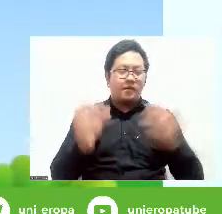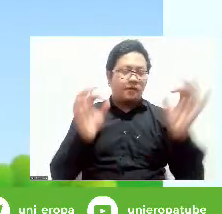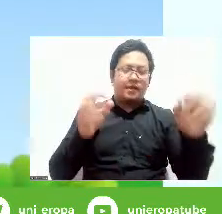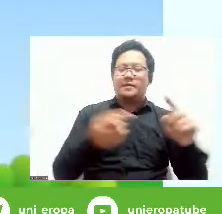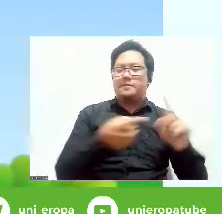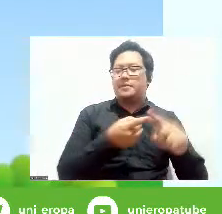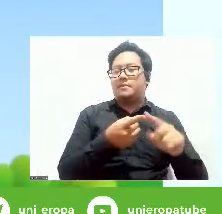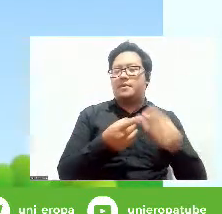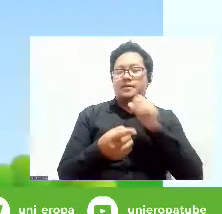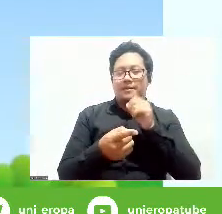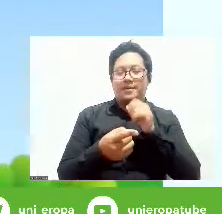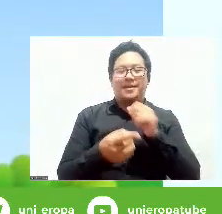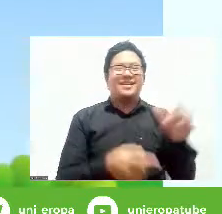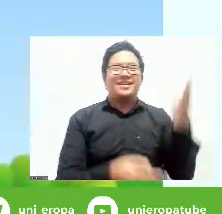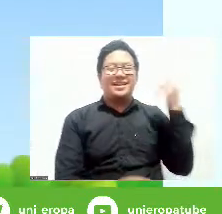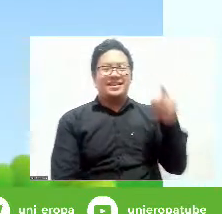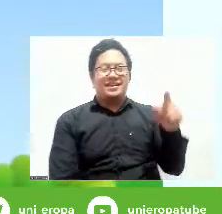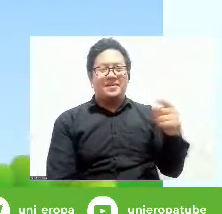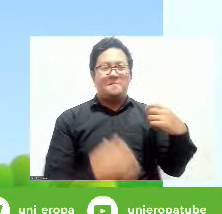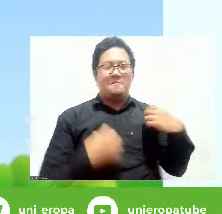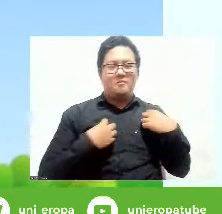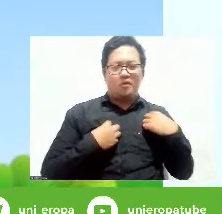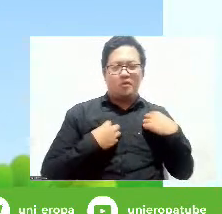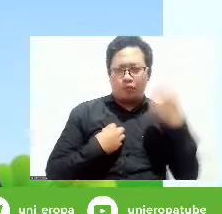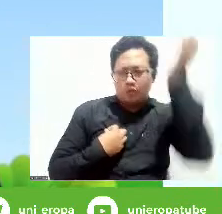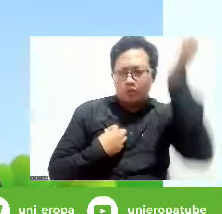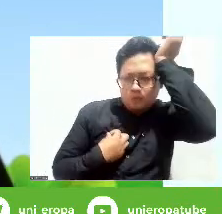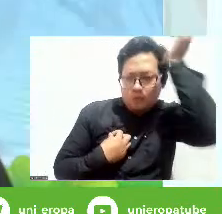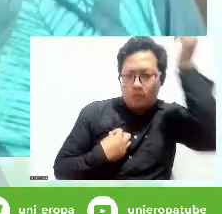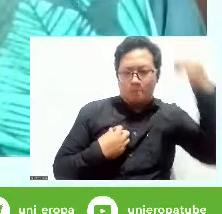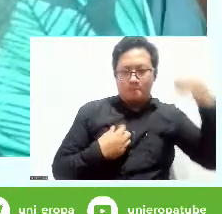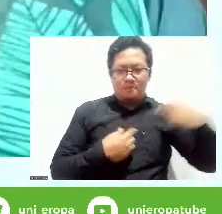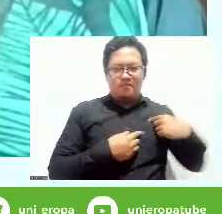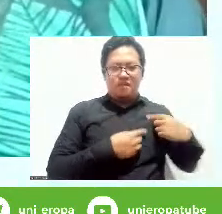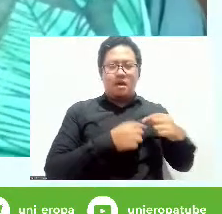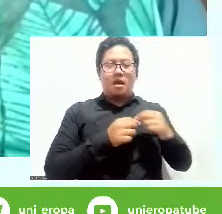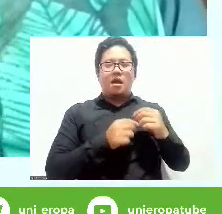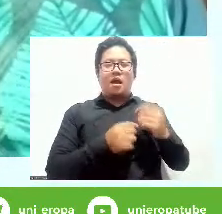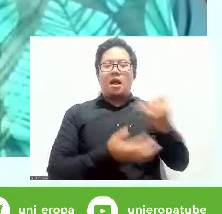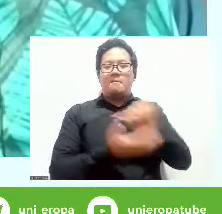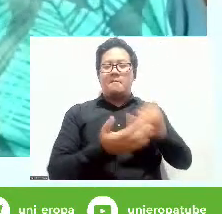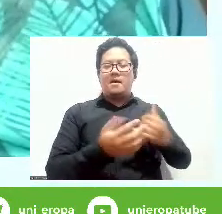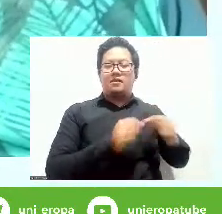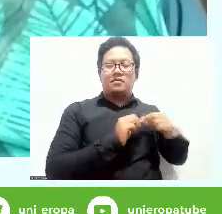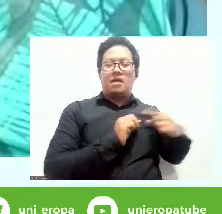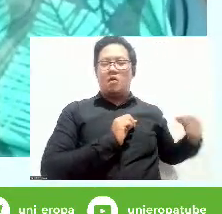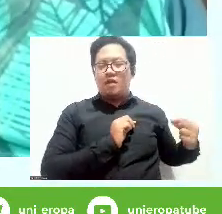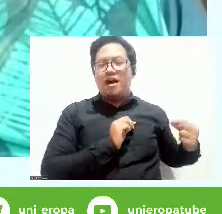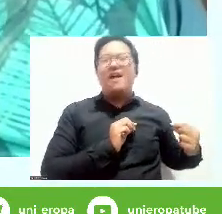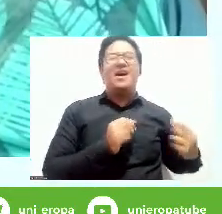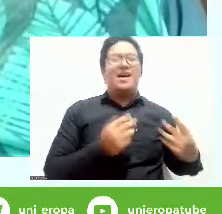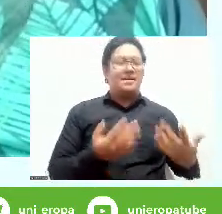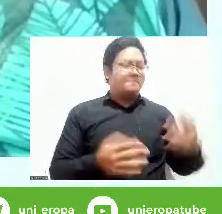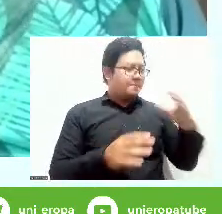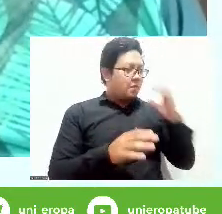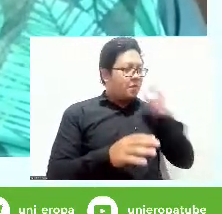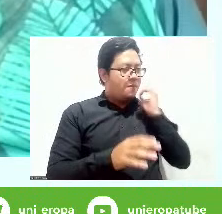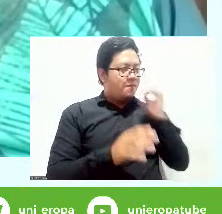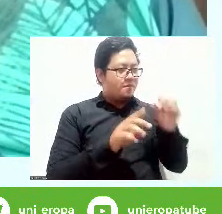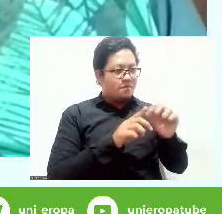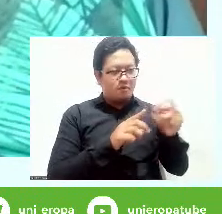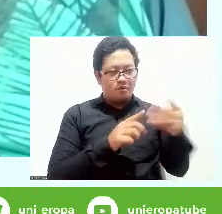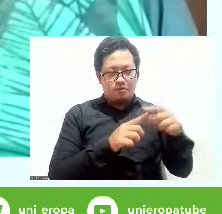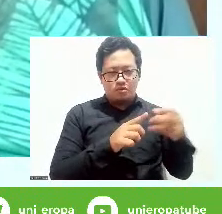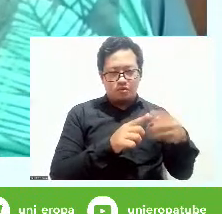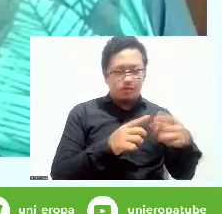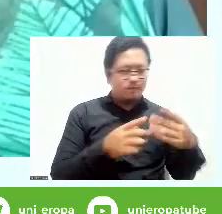sama Enda di baju ijo terus ada gambar daunnya Yoi ada omputer Halo otot berongga sehat ya Bukan